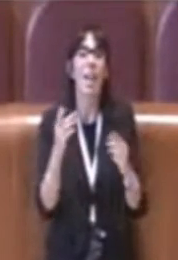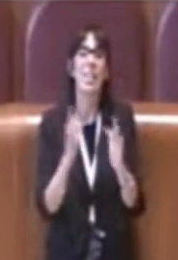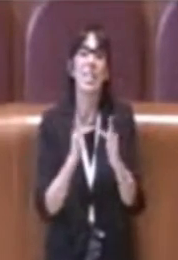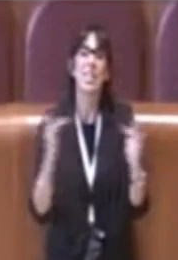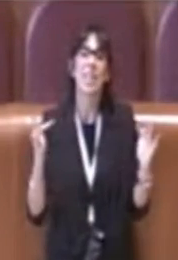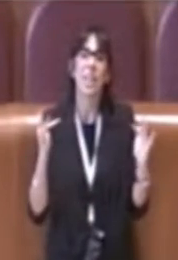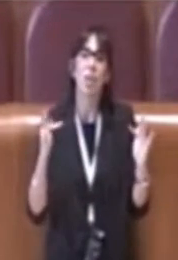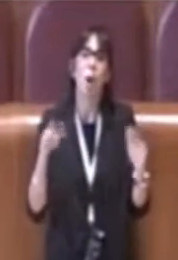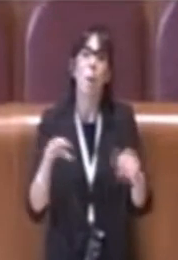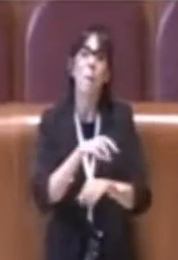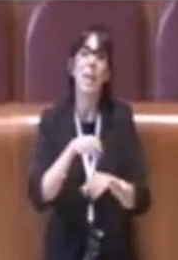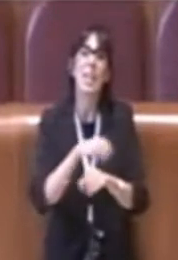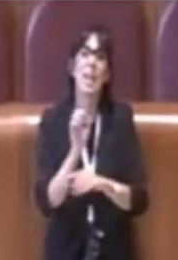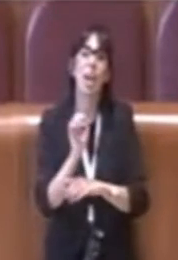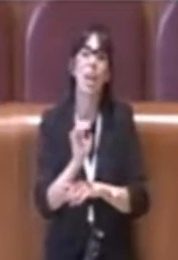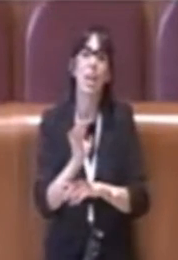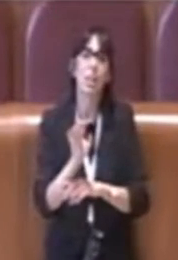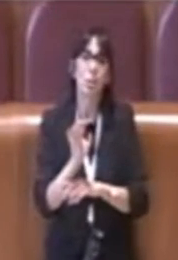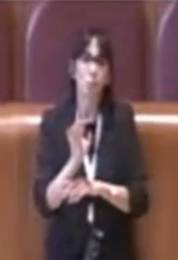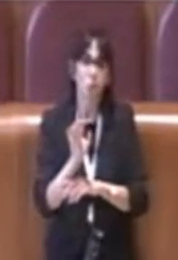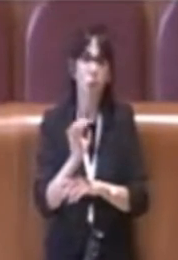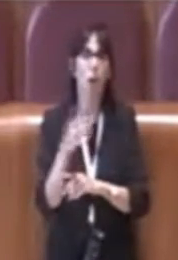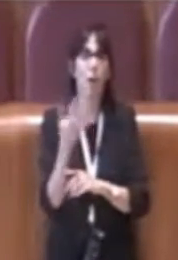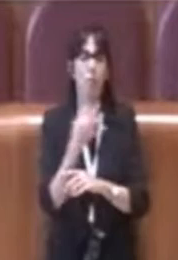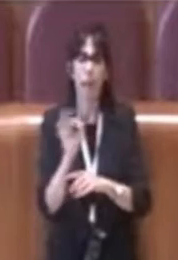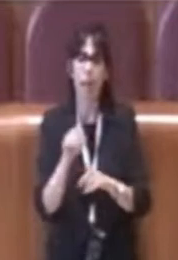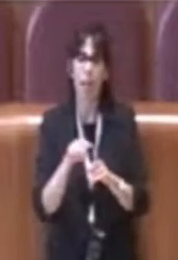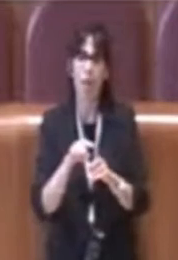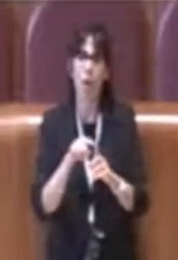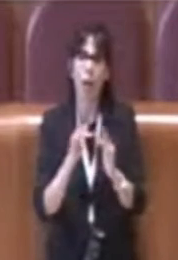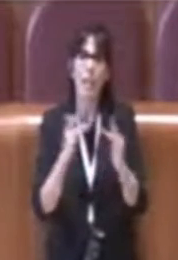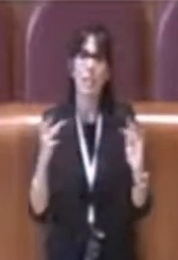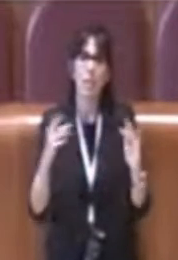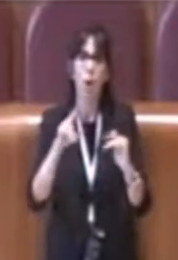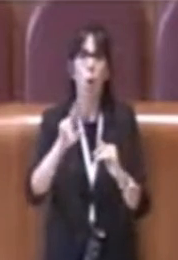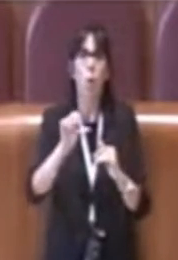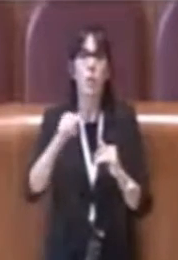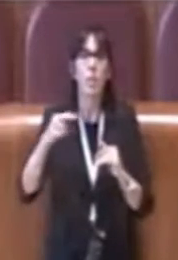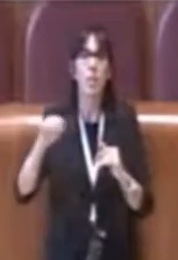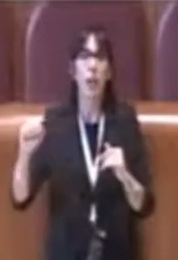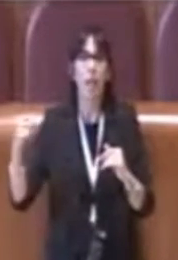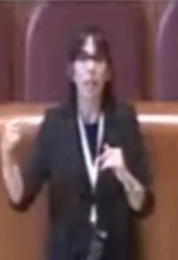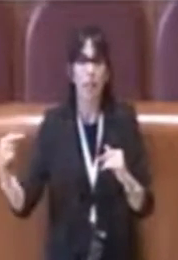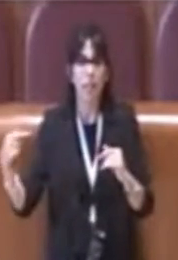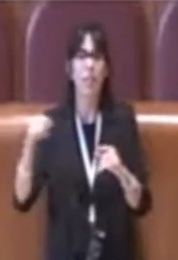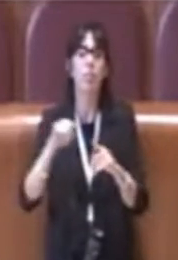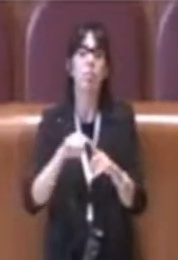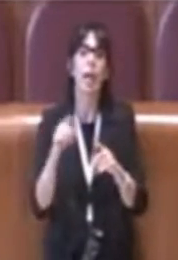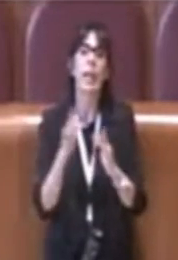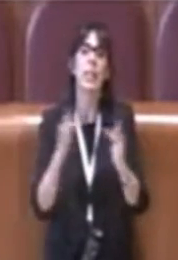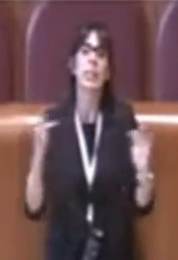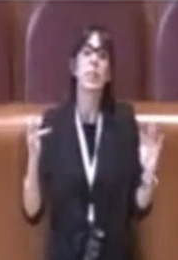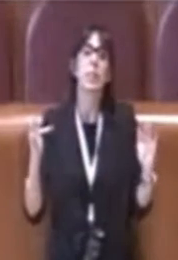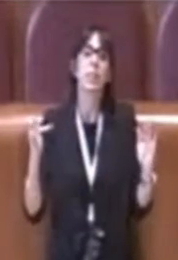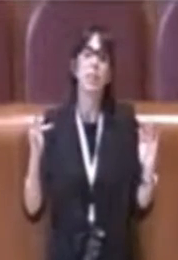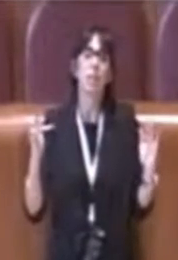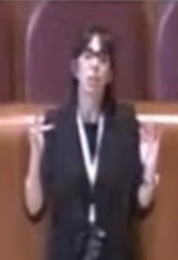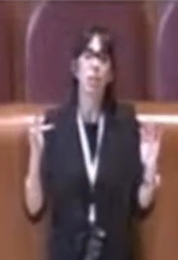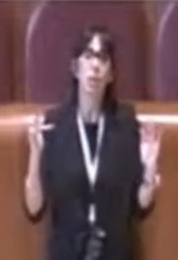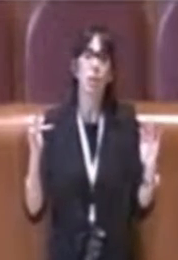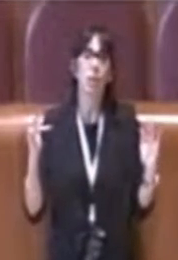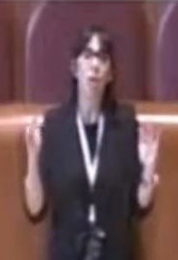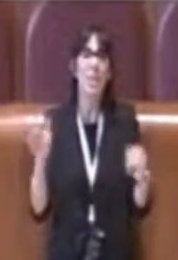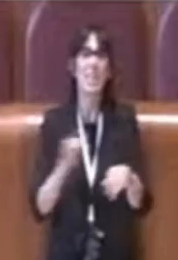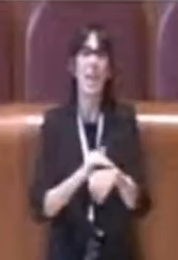del Ministero dell'Istruzione, precisamente dal sito Ustat, che insomma è il sito dei